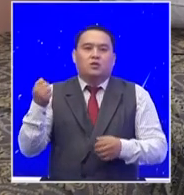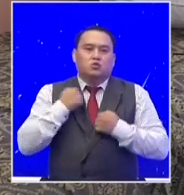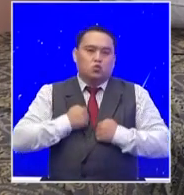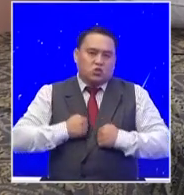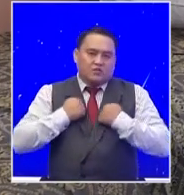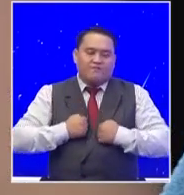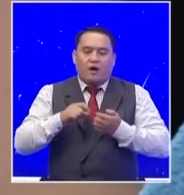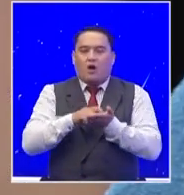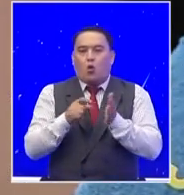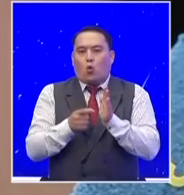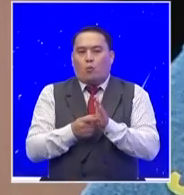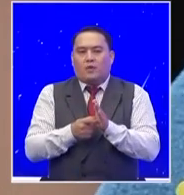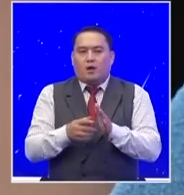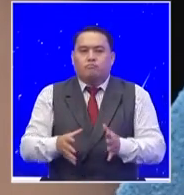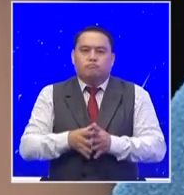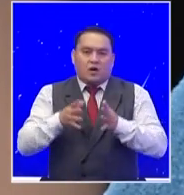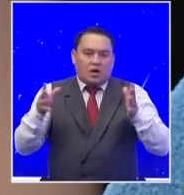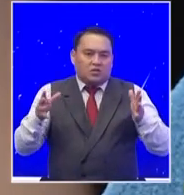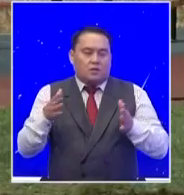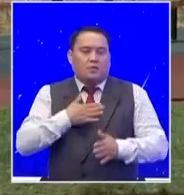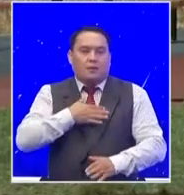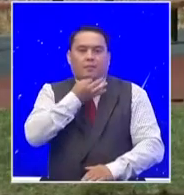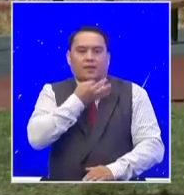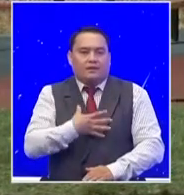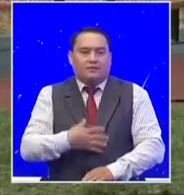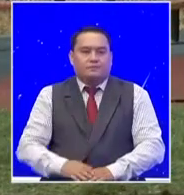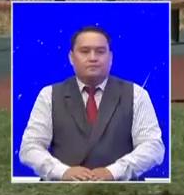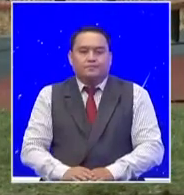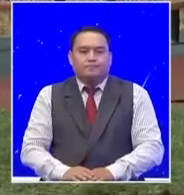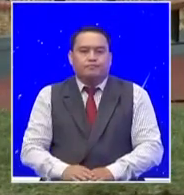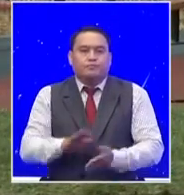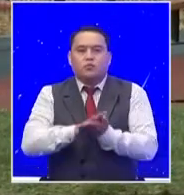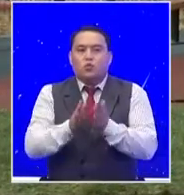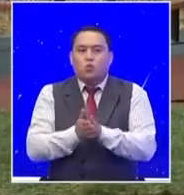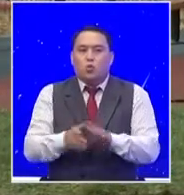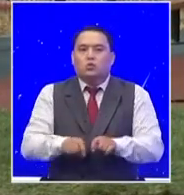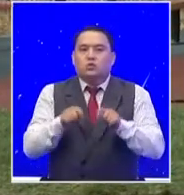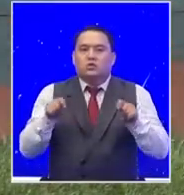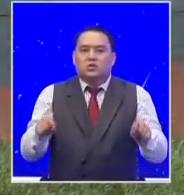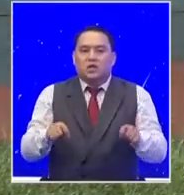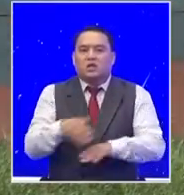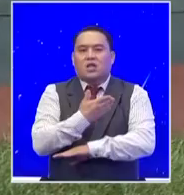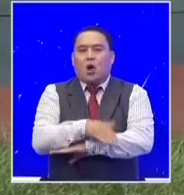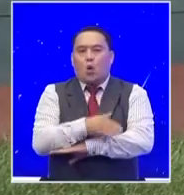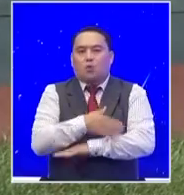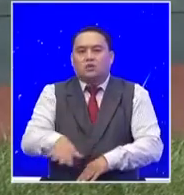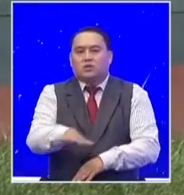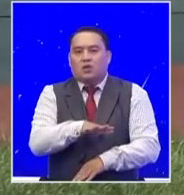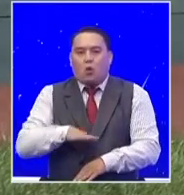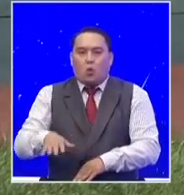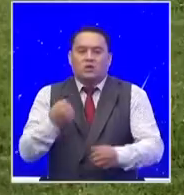нас в комнате, комната большая, нам очень нравится. Лучшие условия для студентов созданы и вне здания. На территории объекта